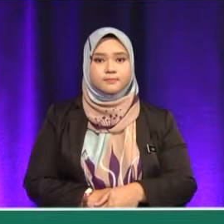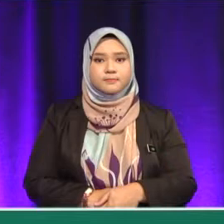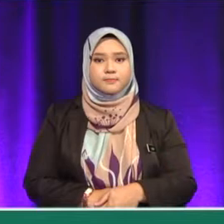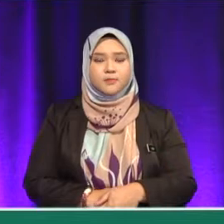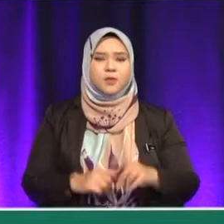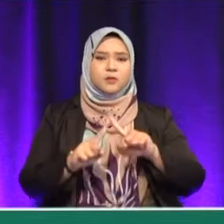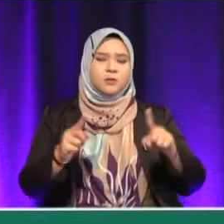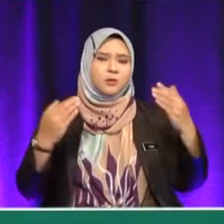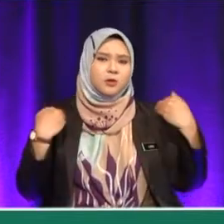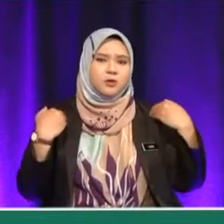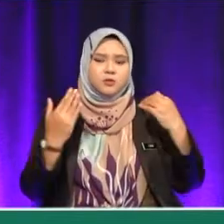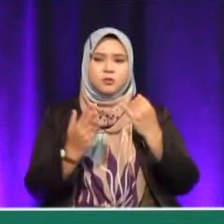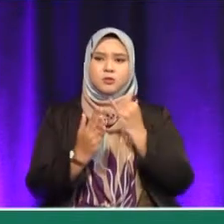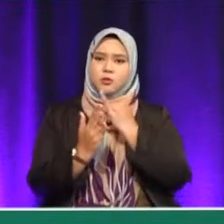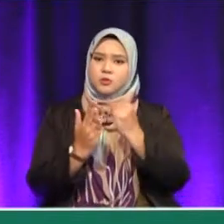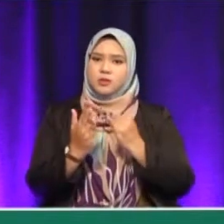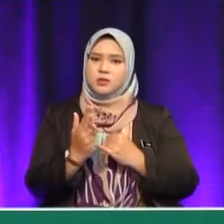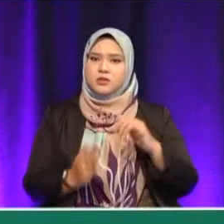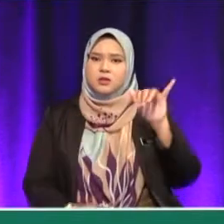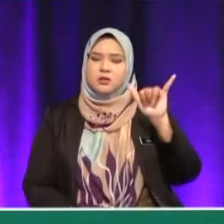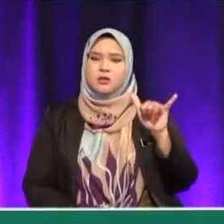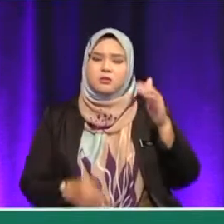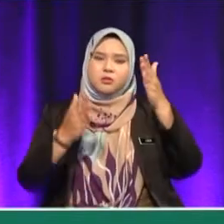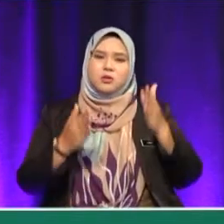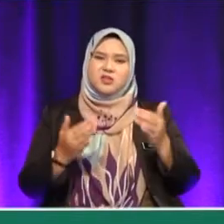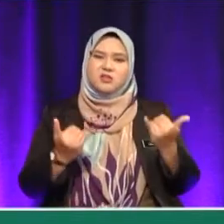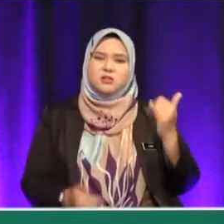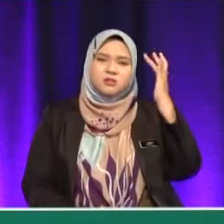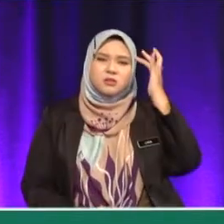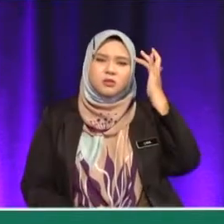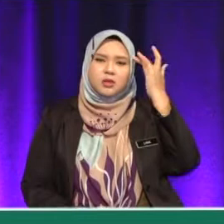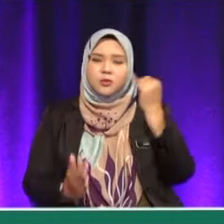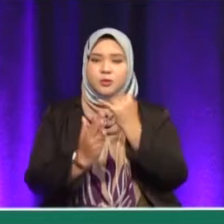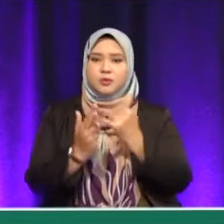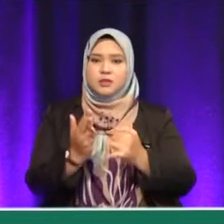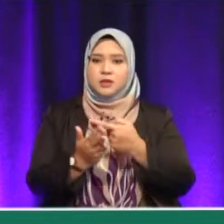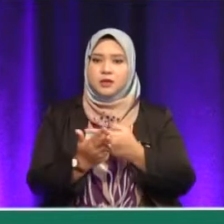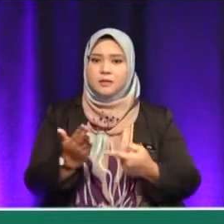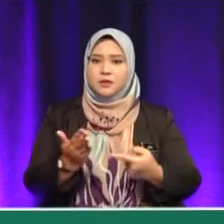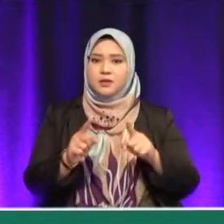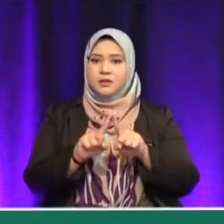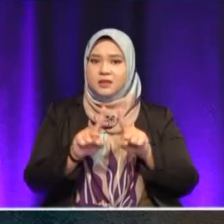dahulu yang dilakarkan pada dinding gua Baiklah Ayo kita teruskan